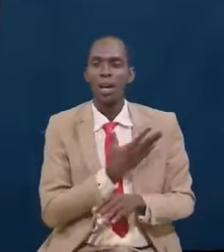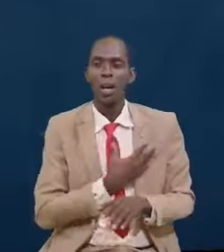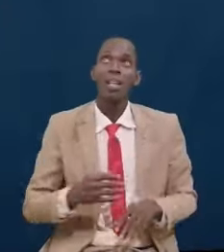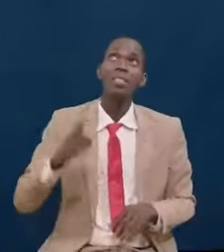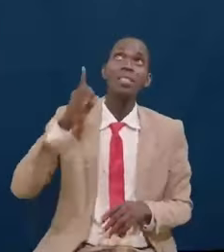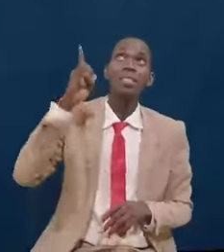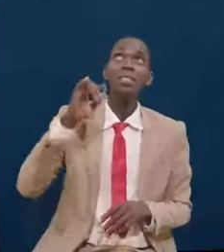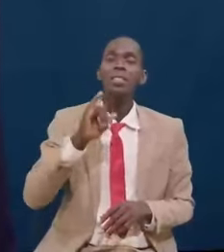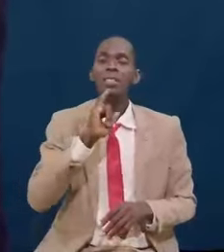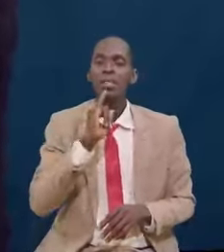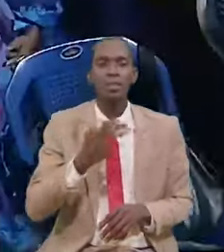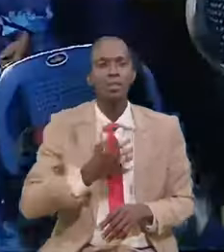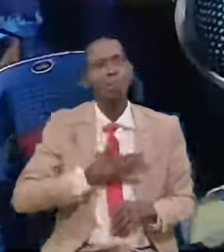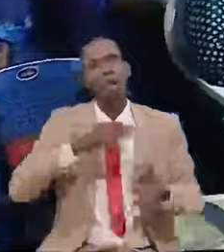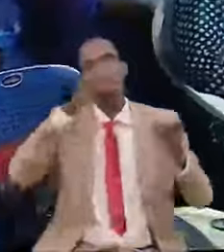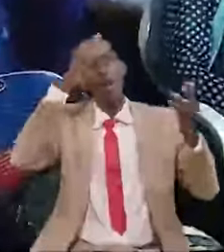Et il est mon espérance.